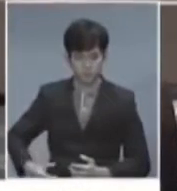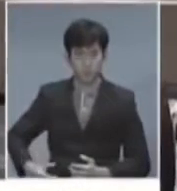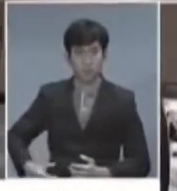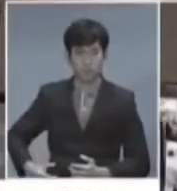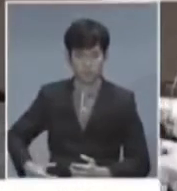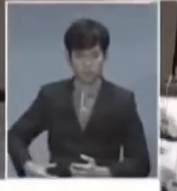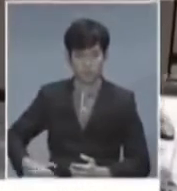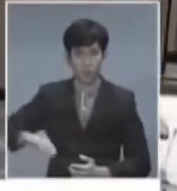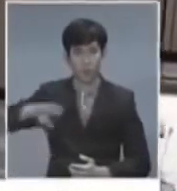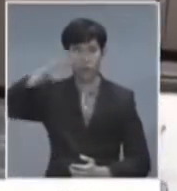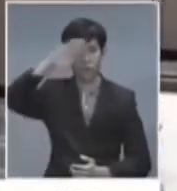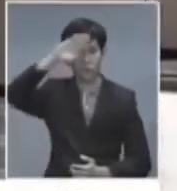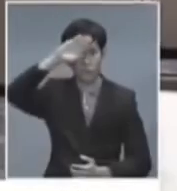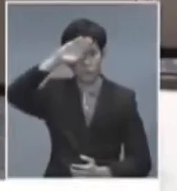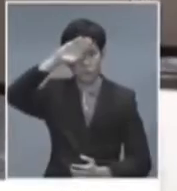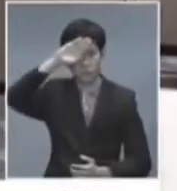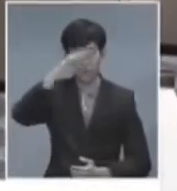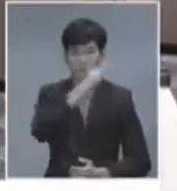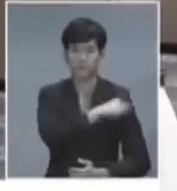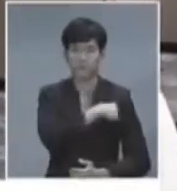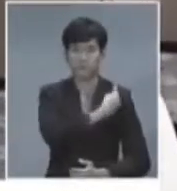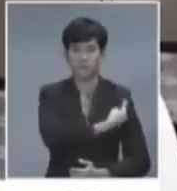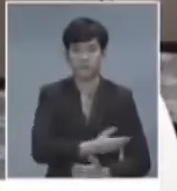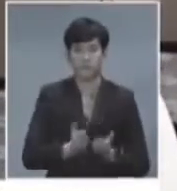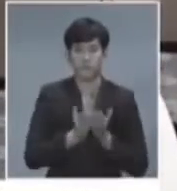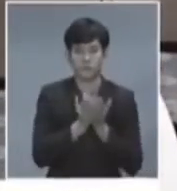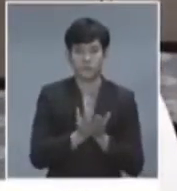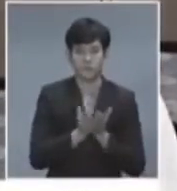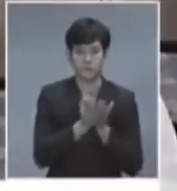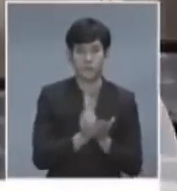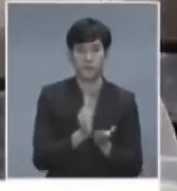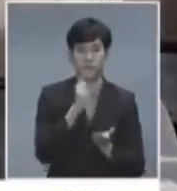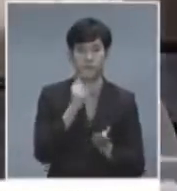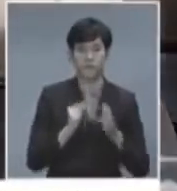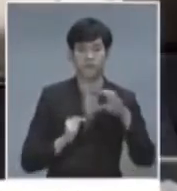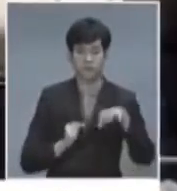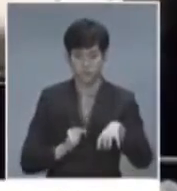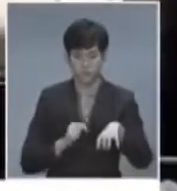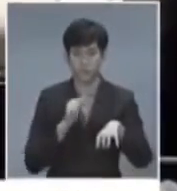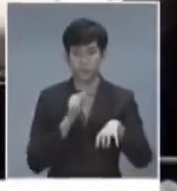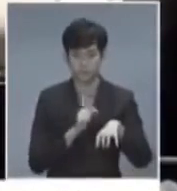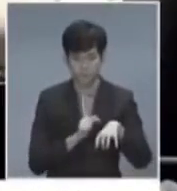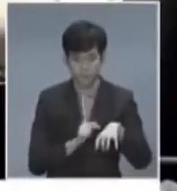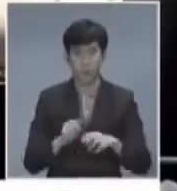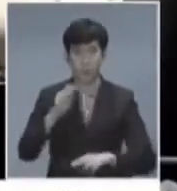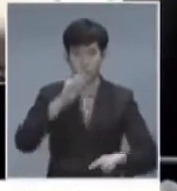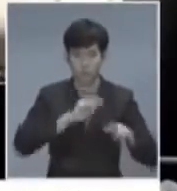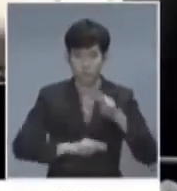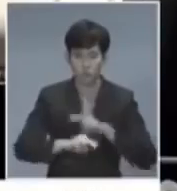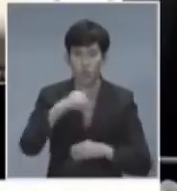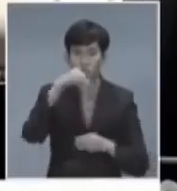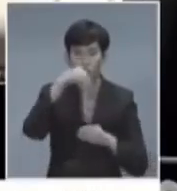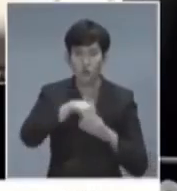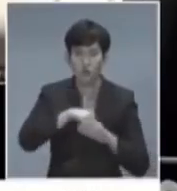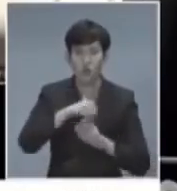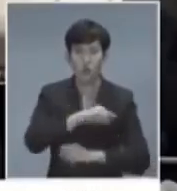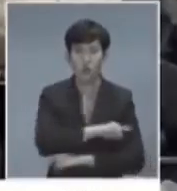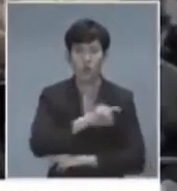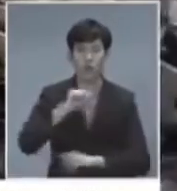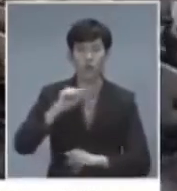วรณโรงพยาบาลศิริราชตั้งแต่วันศุกร์ที่3ตุลาคมพุทธศักรา